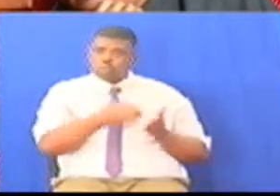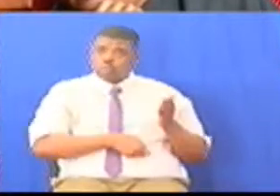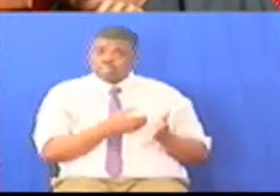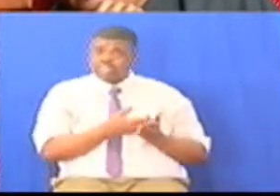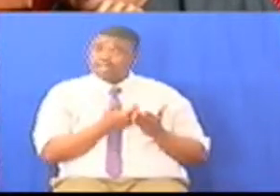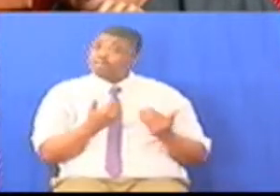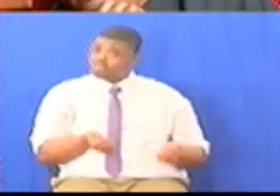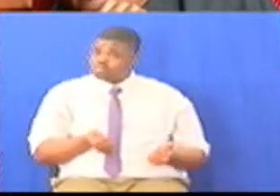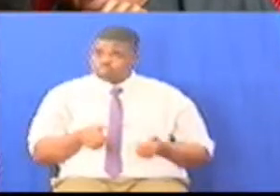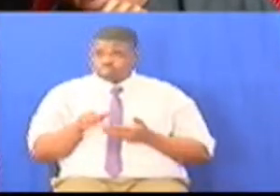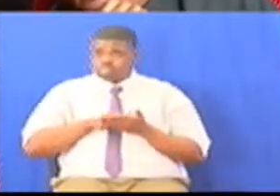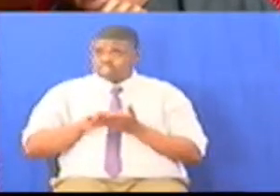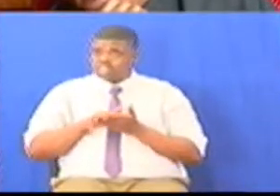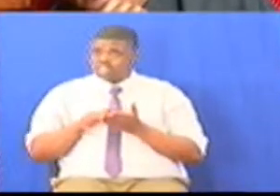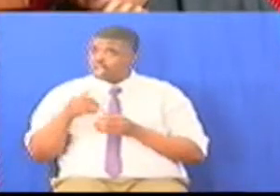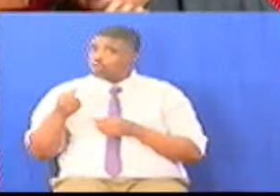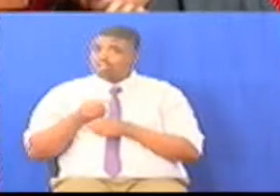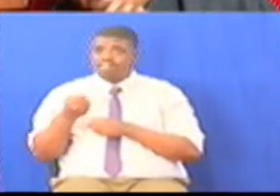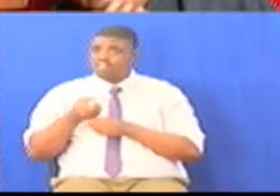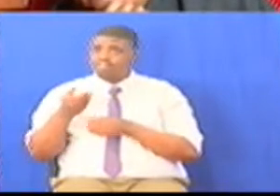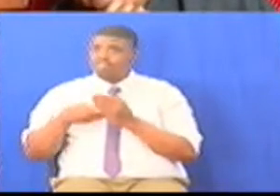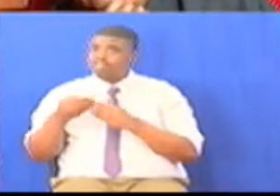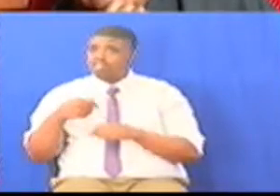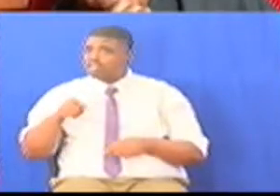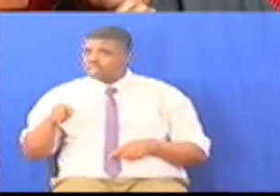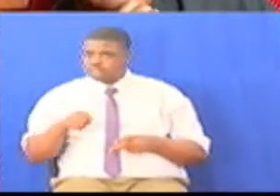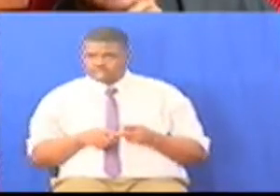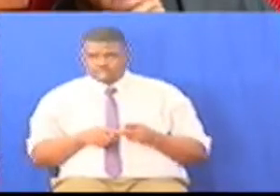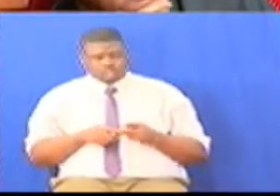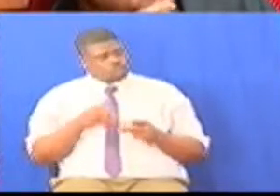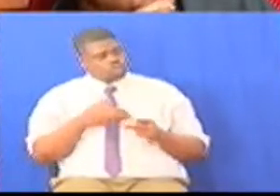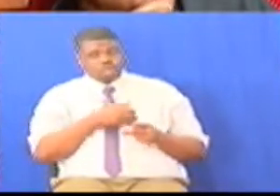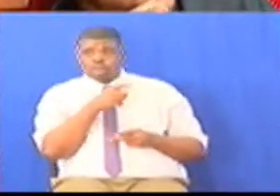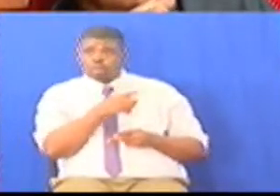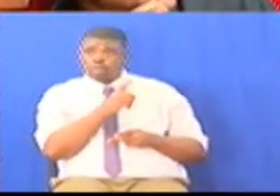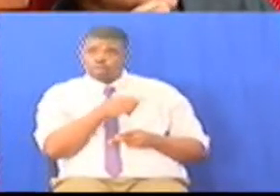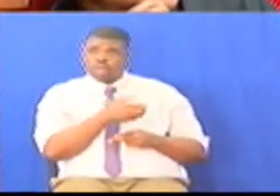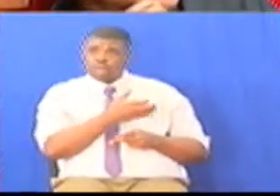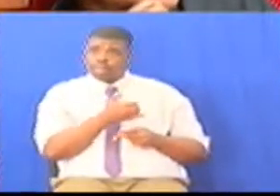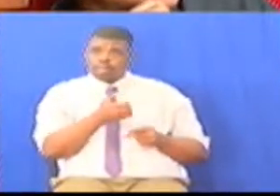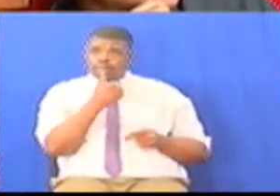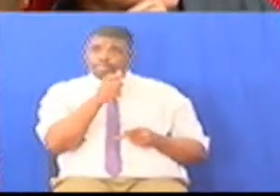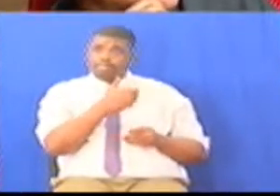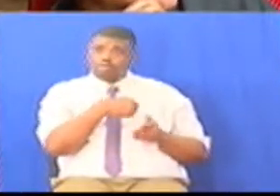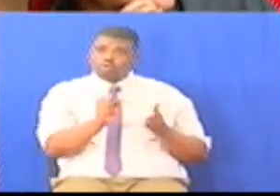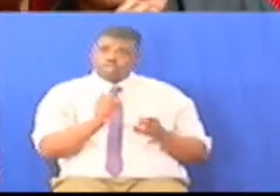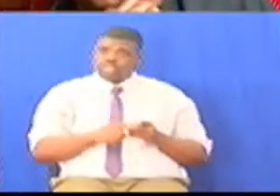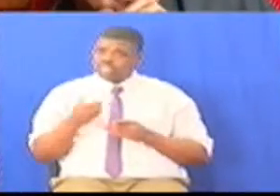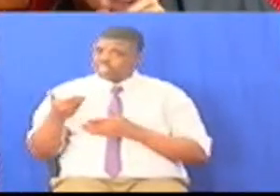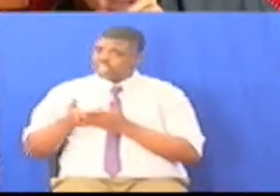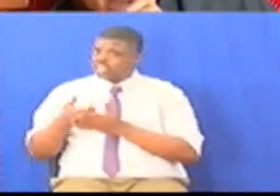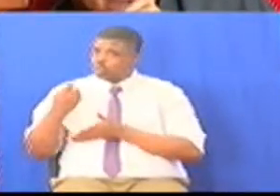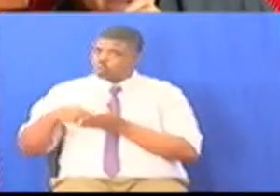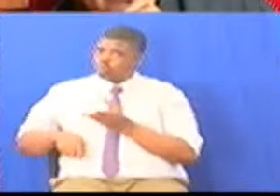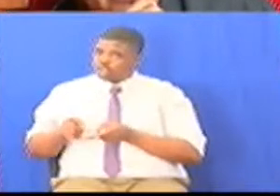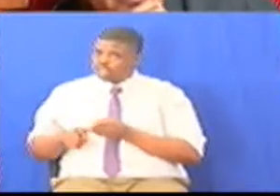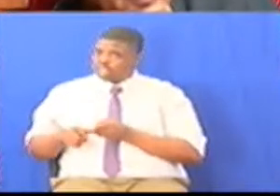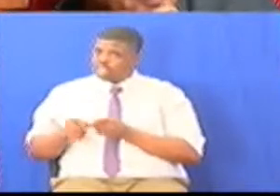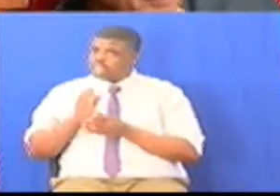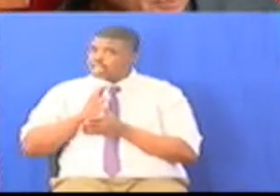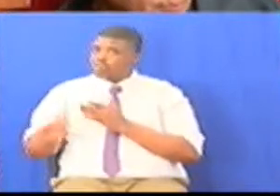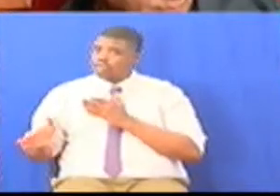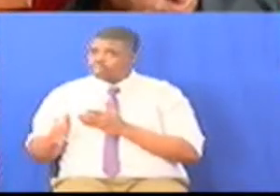sababu kimsingi wanakuwa hawajafanya biashara. Hatua ya kuwataka wawe na namba ya mlipa kodi na cheti cha kodi inaweza